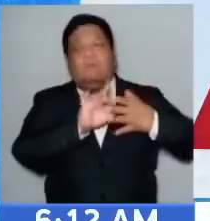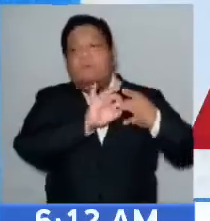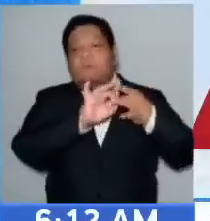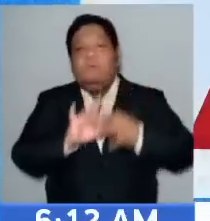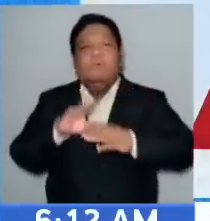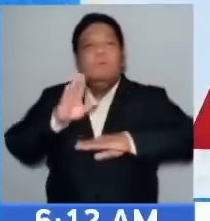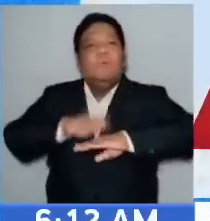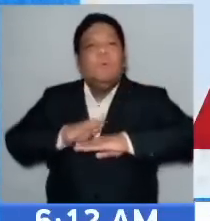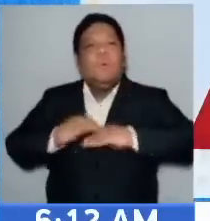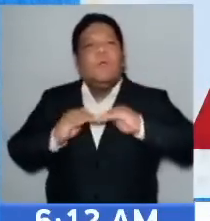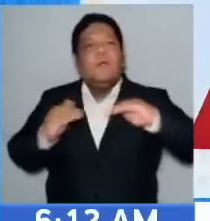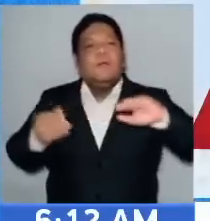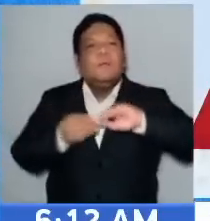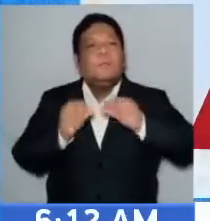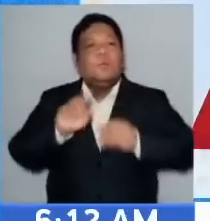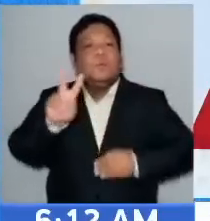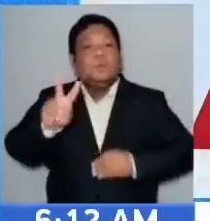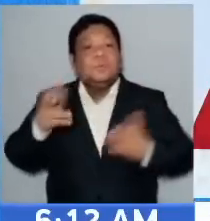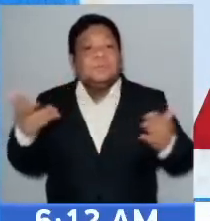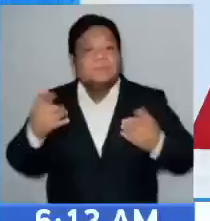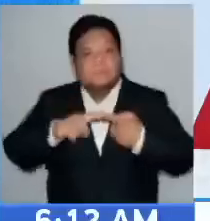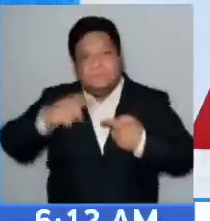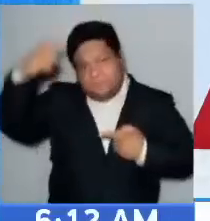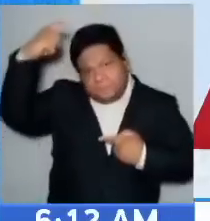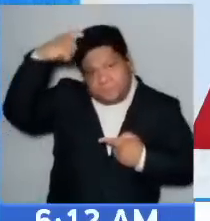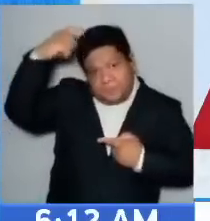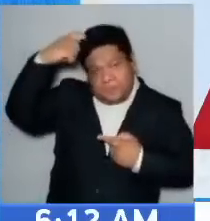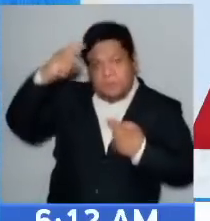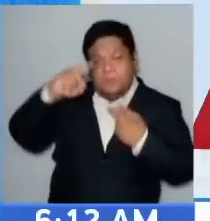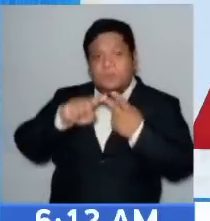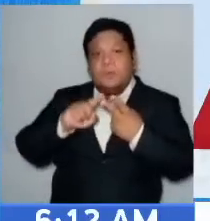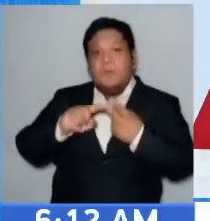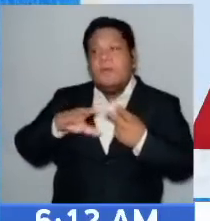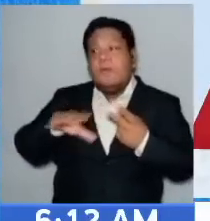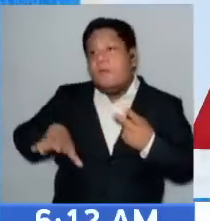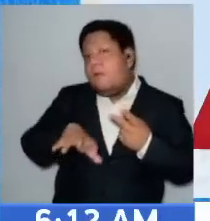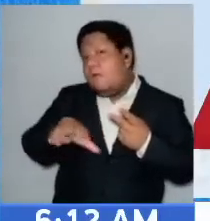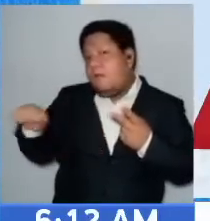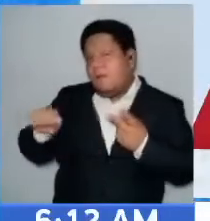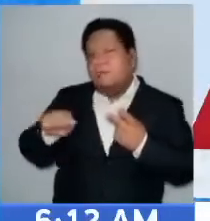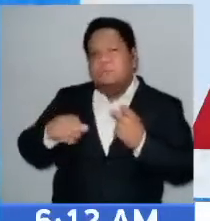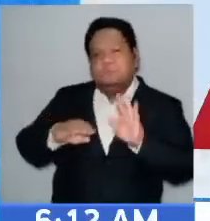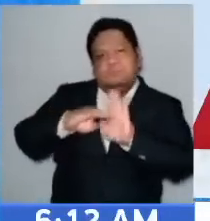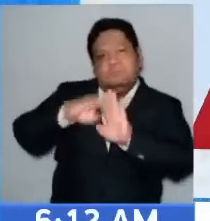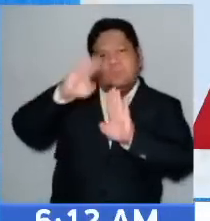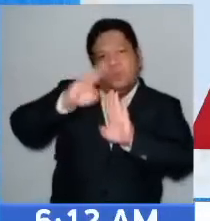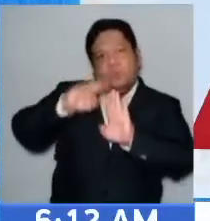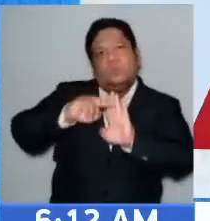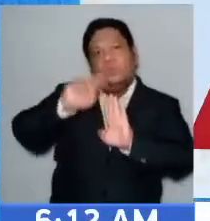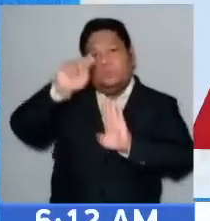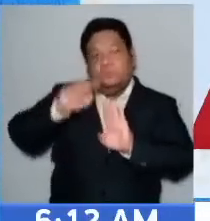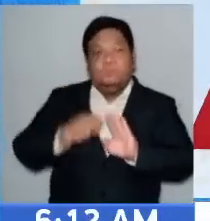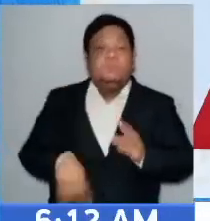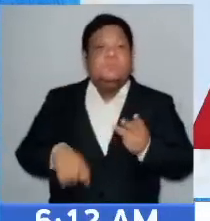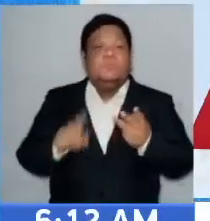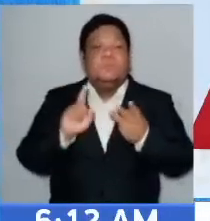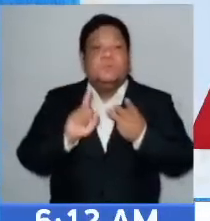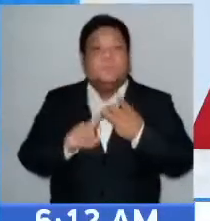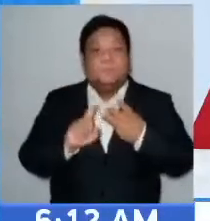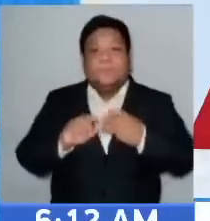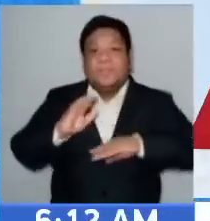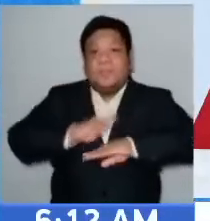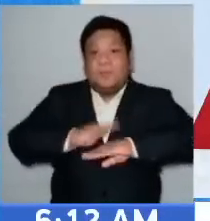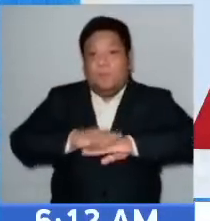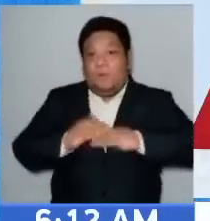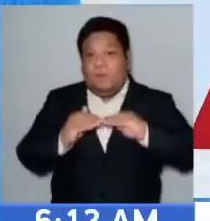sa Batanes at sa northeastern portion ng Cagayan kasama ang Babuyan Island. Samantala, warning signal number 1 naman sa natitirang bahagi ng Cagayan,